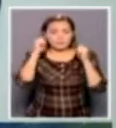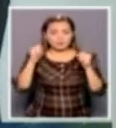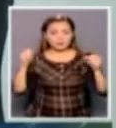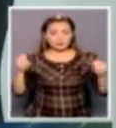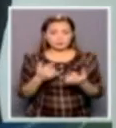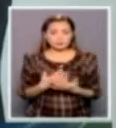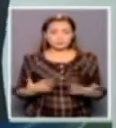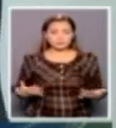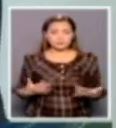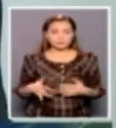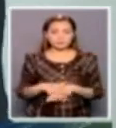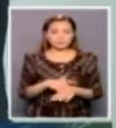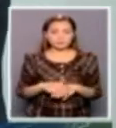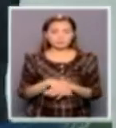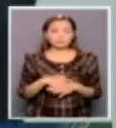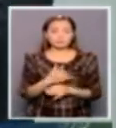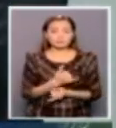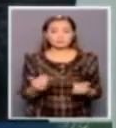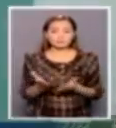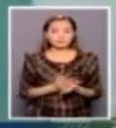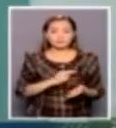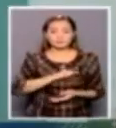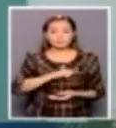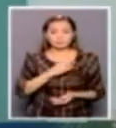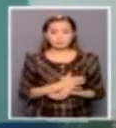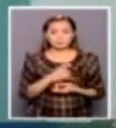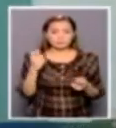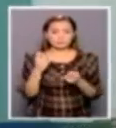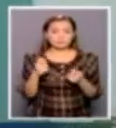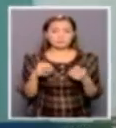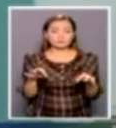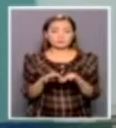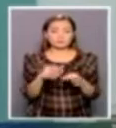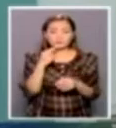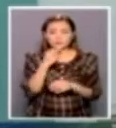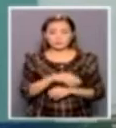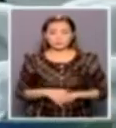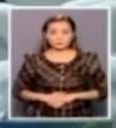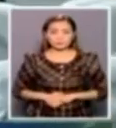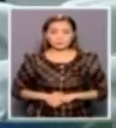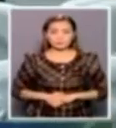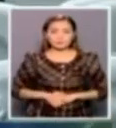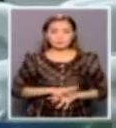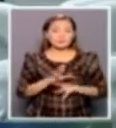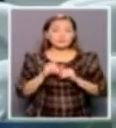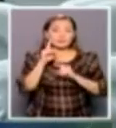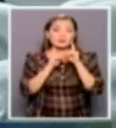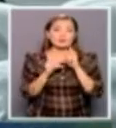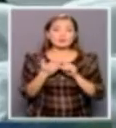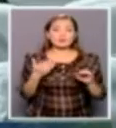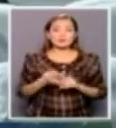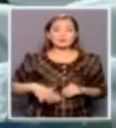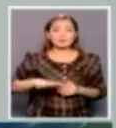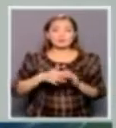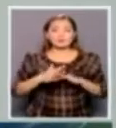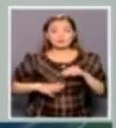осы халыққа қызмет жасап отыр мал тұқымын асылдандыру мақсатында. Салтанатты жиынды алдымен аудандағы